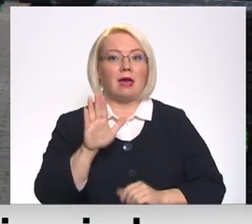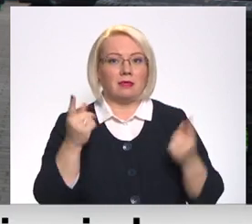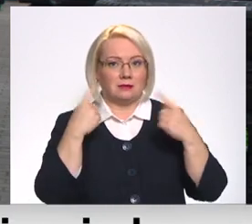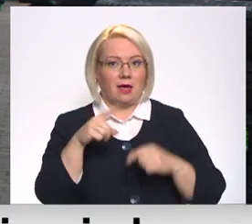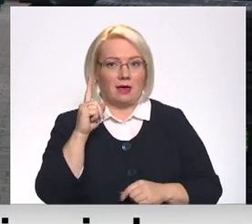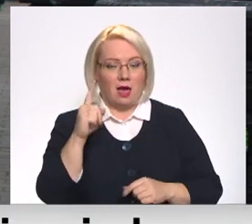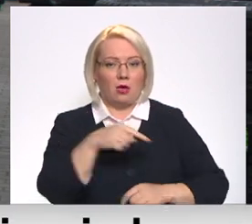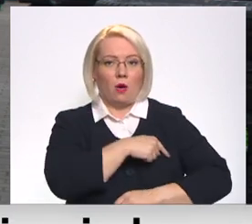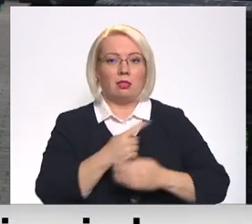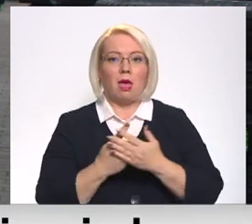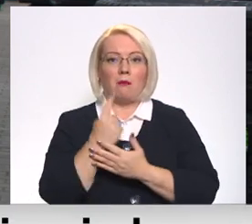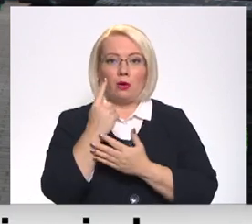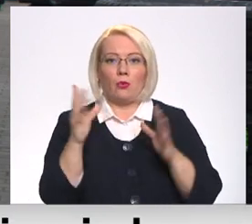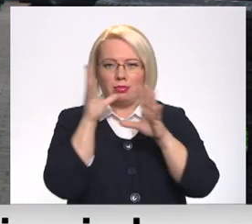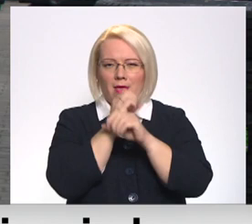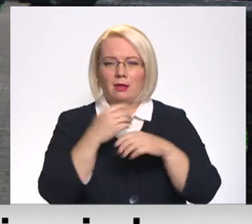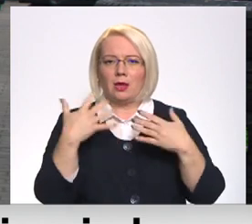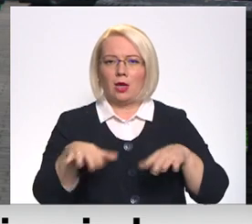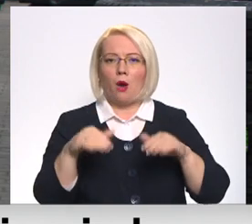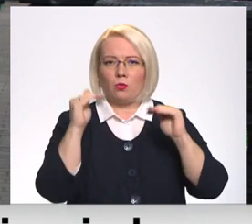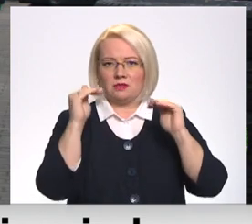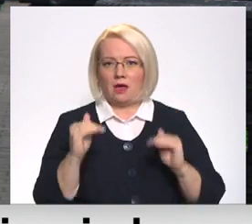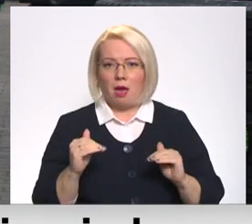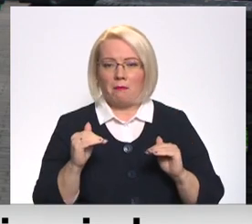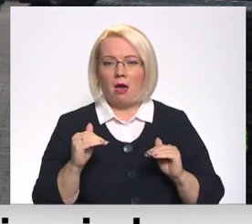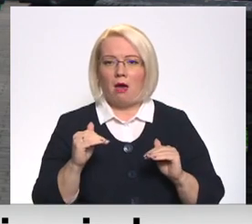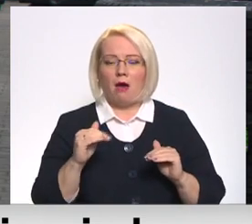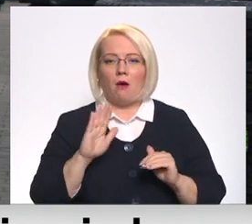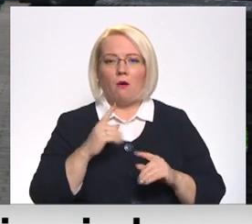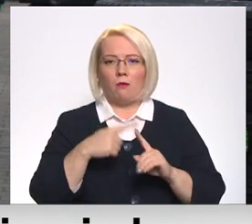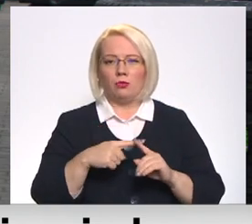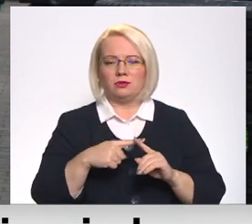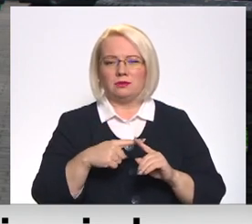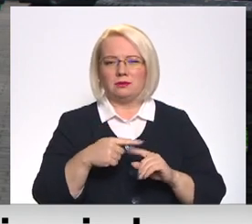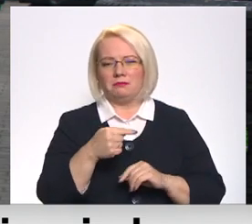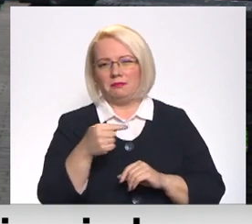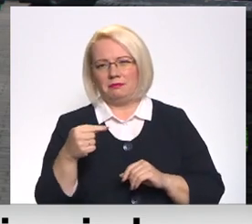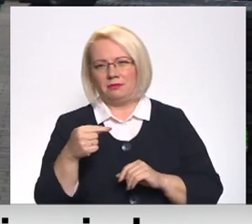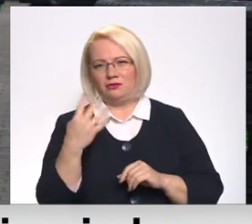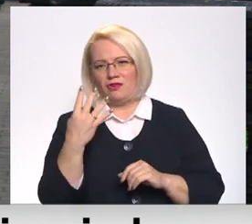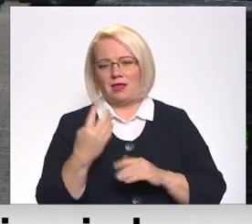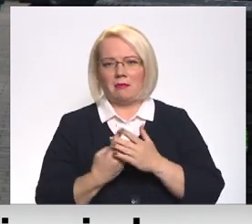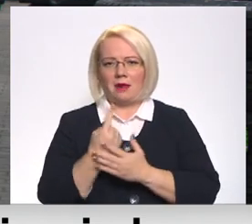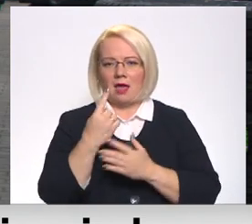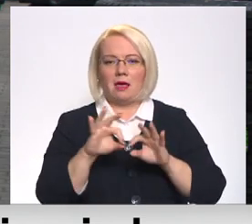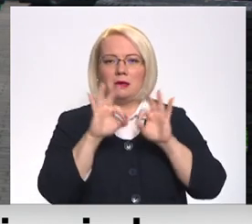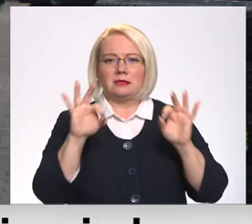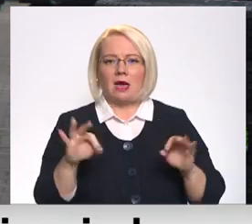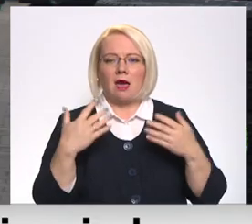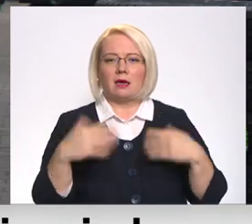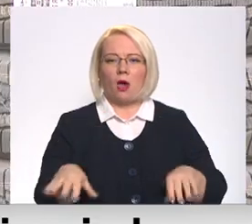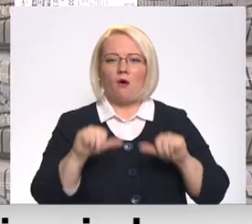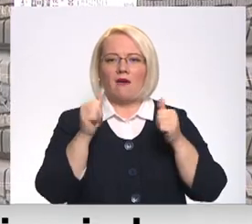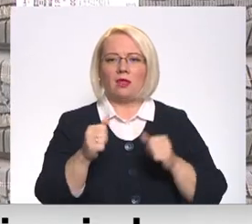jo temperatūra jau naktīs jau paliek ļoti zema un pie tiem plus mīnus 4 grādiem sāk arī veidoties šis